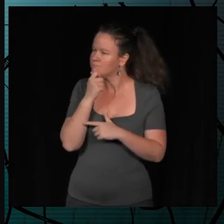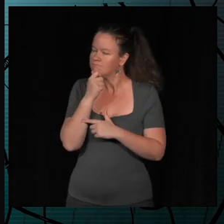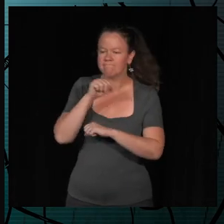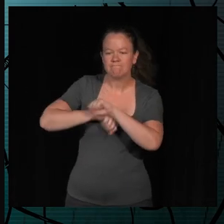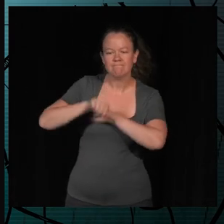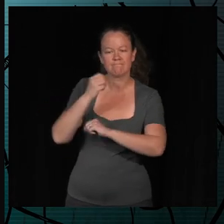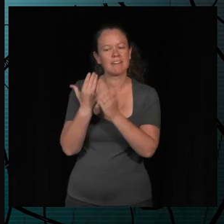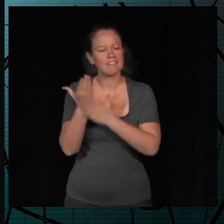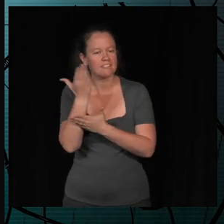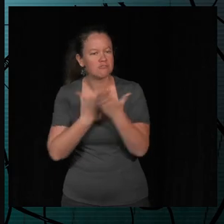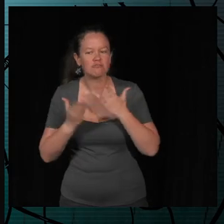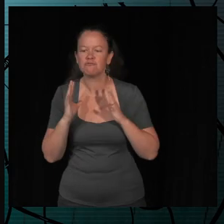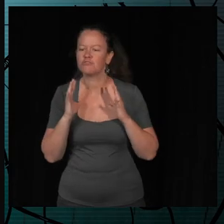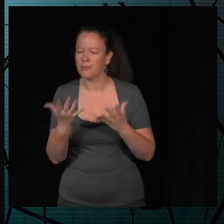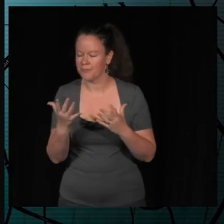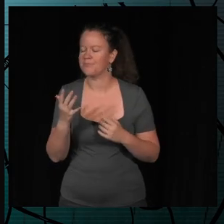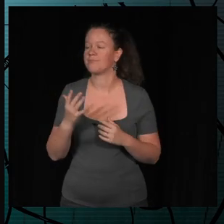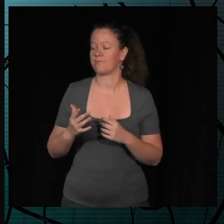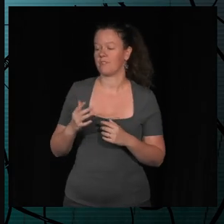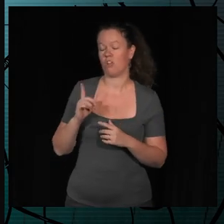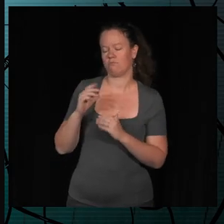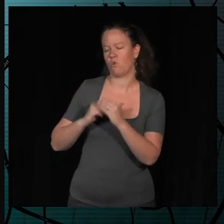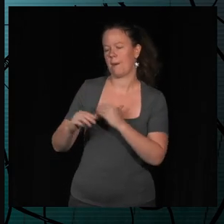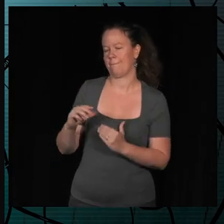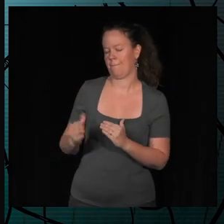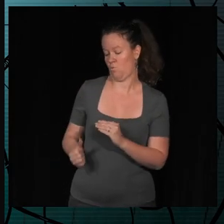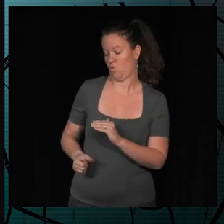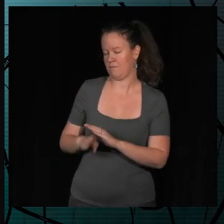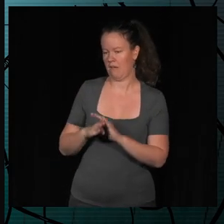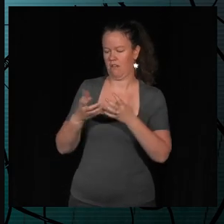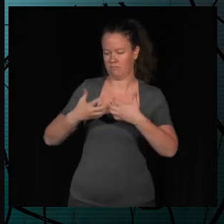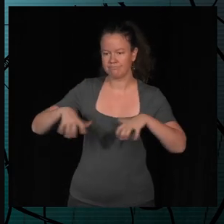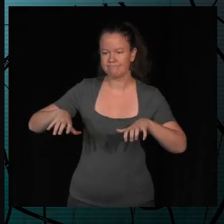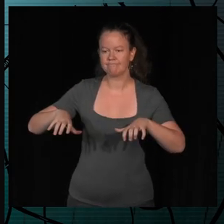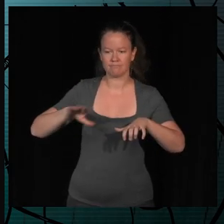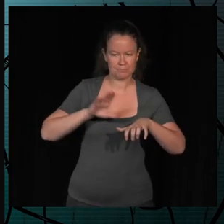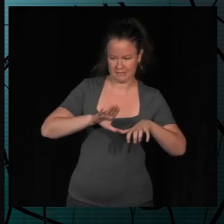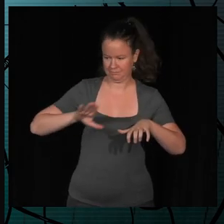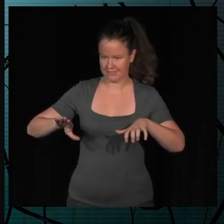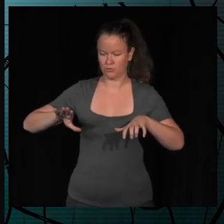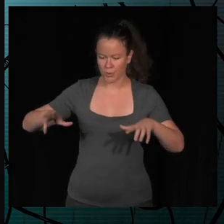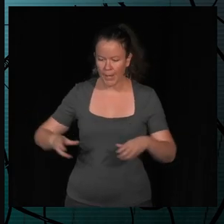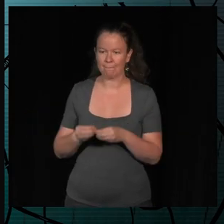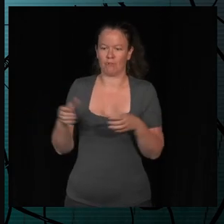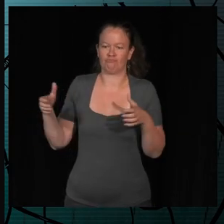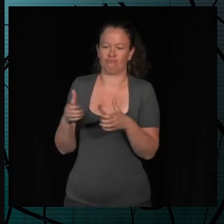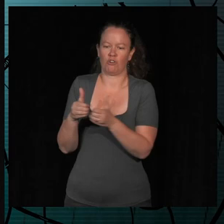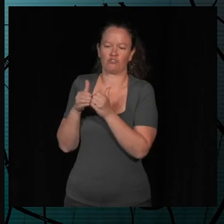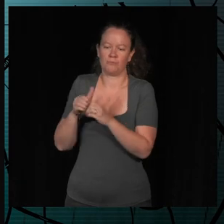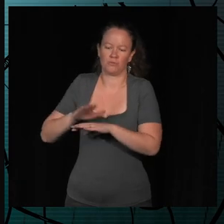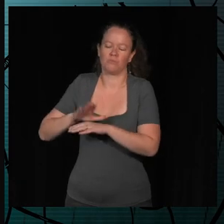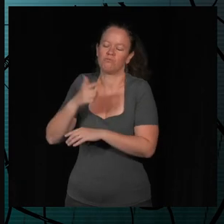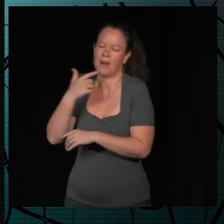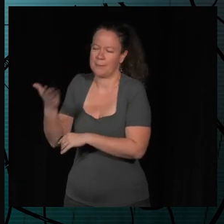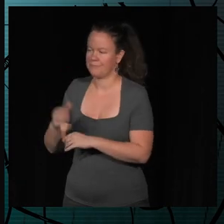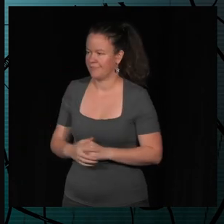de cette table ronde he qui au départ d'ailleurs était deux tables rondes je reviendrai sur le petit changement de de de dernière minute on s'est dit qu'on all pas mettre